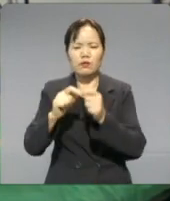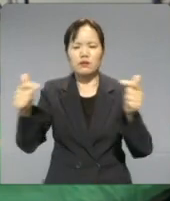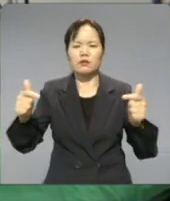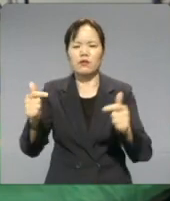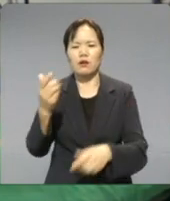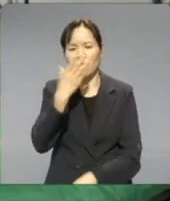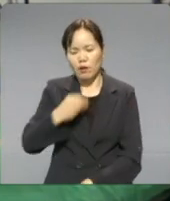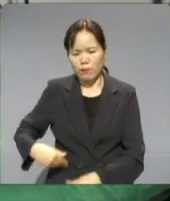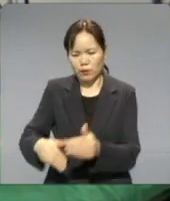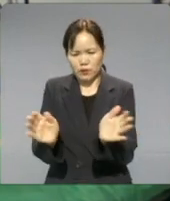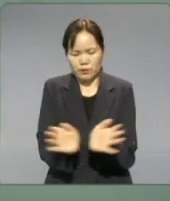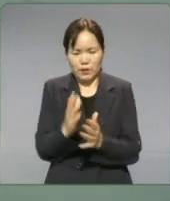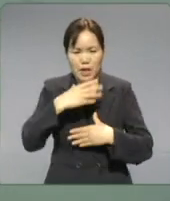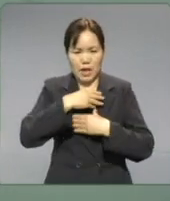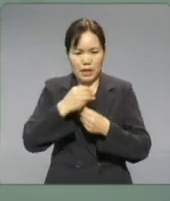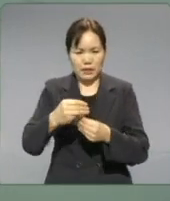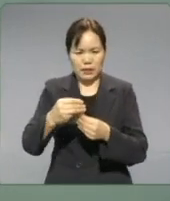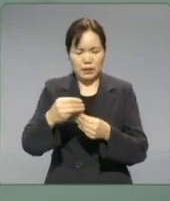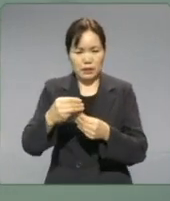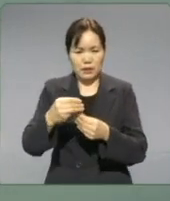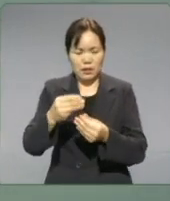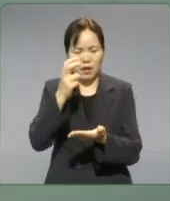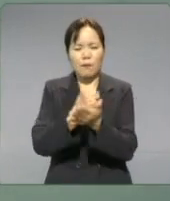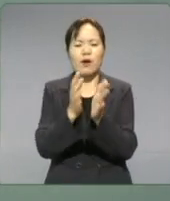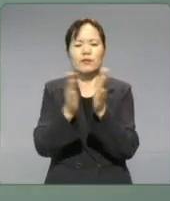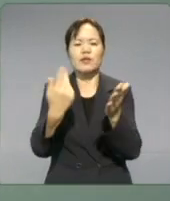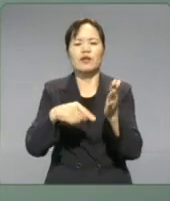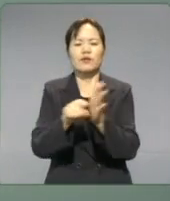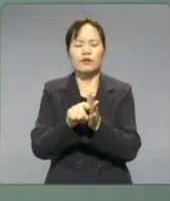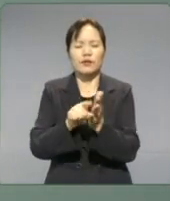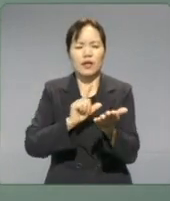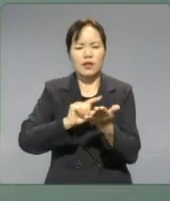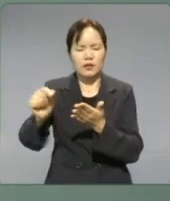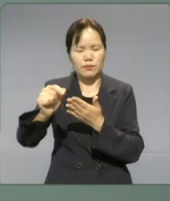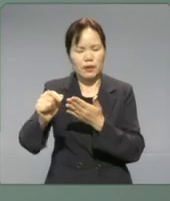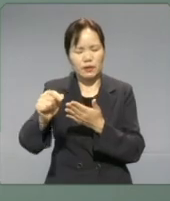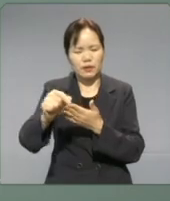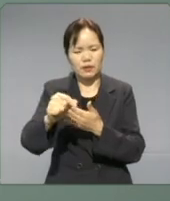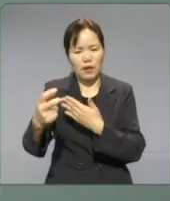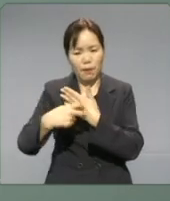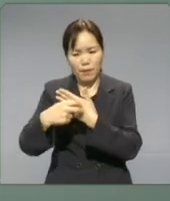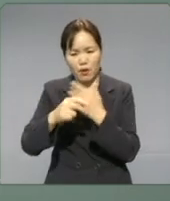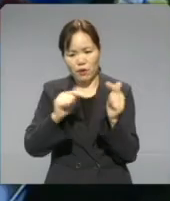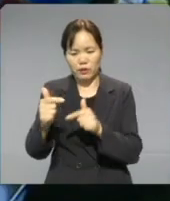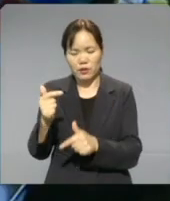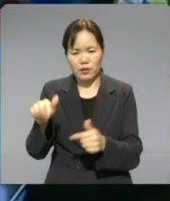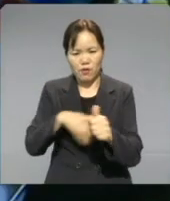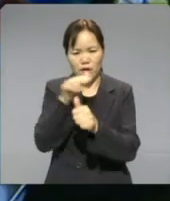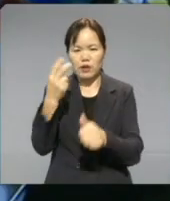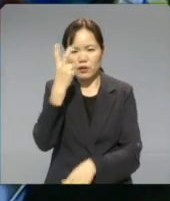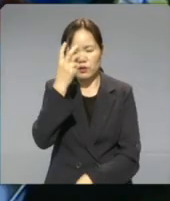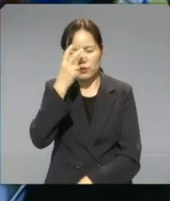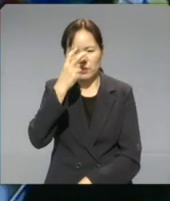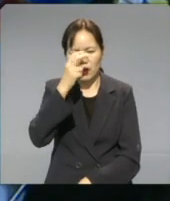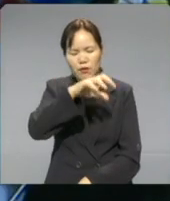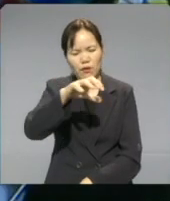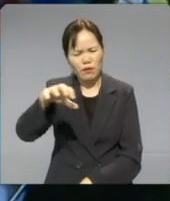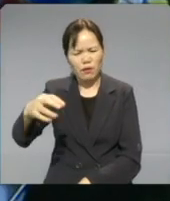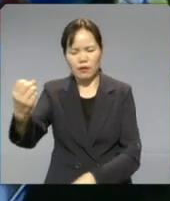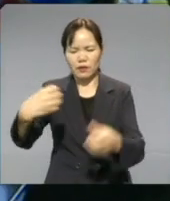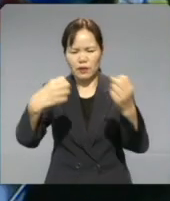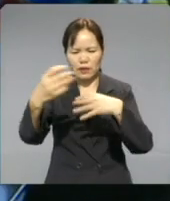보건복지부는 안정적인 법 시행을 위해 지자체 등과 의료기관 상황을 모니터링하고 현장 의견을